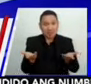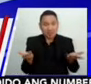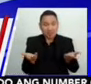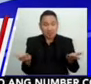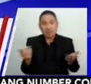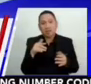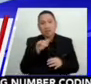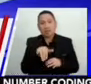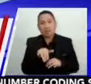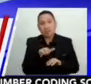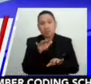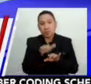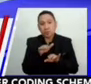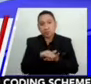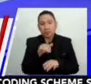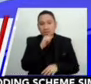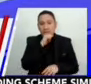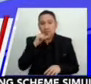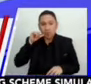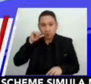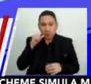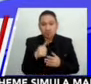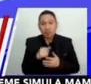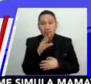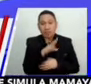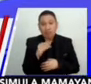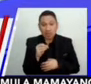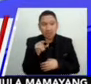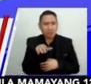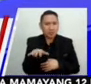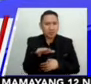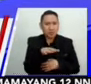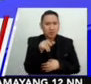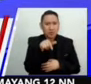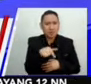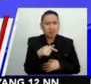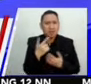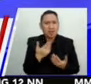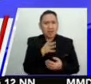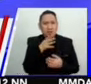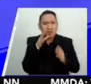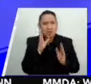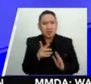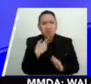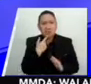agrikultura at yung ilan sa mga magsasakang nakausap natin e mukhang wala na raw talagang